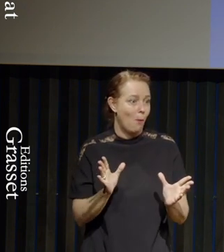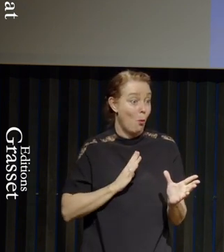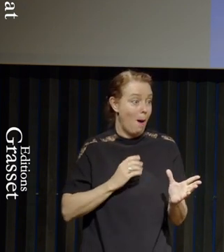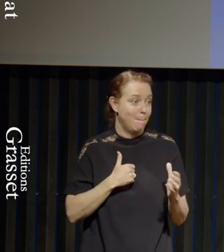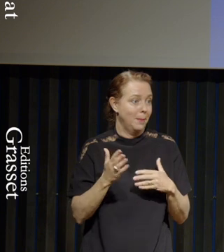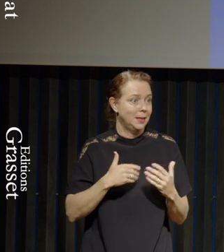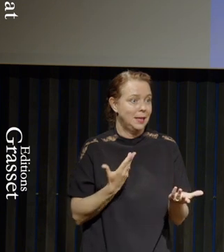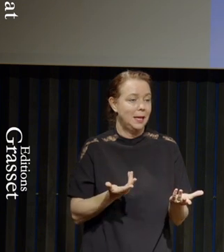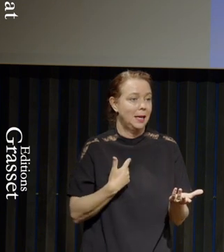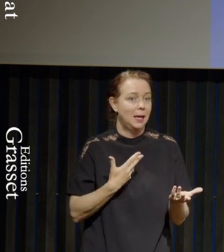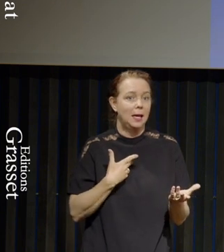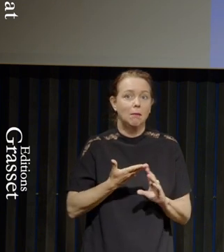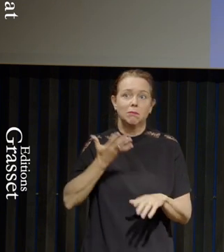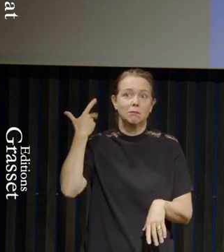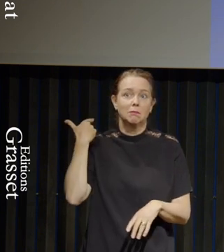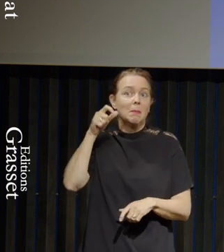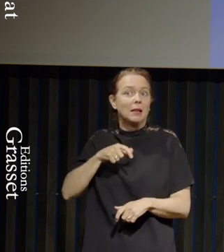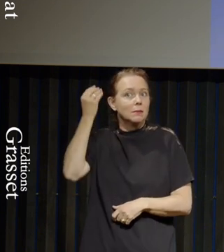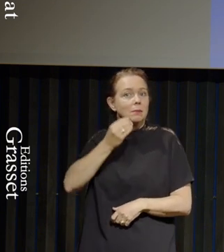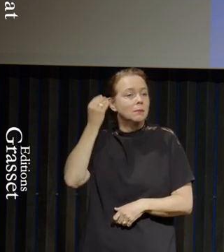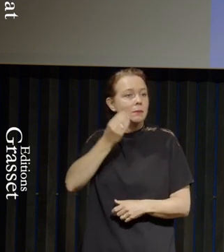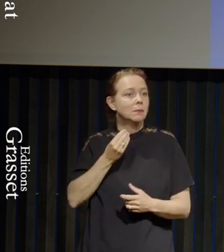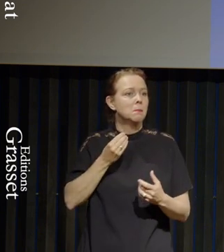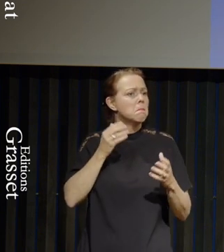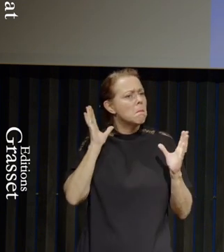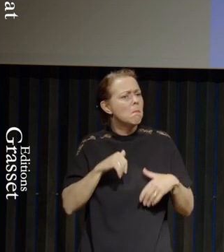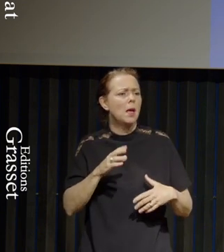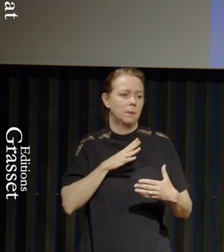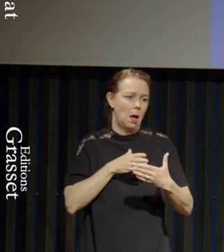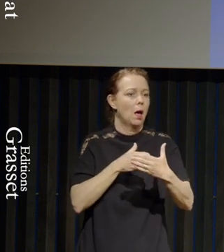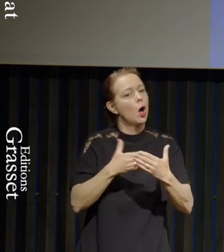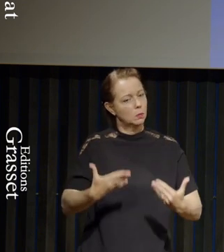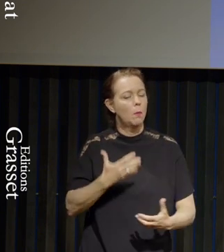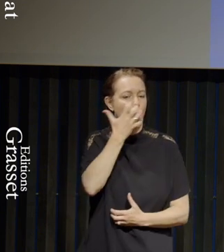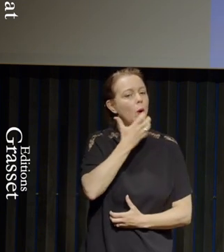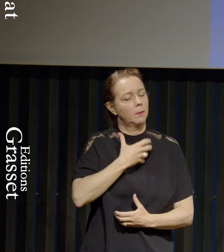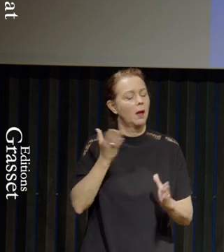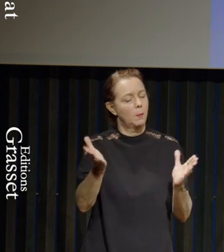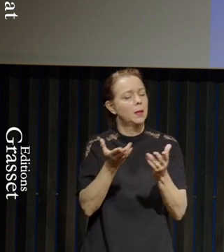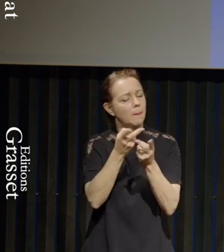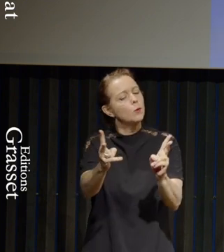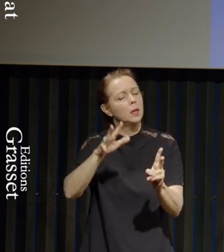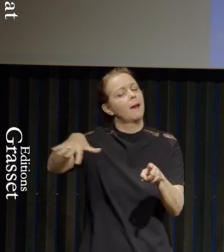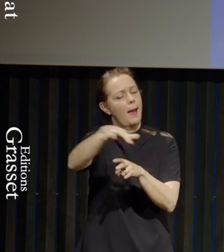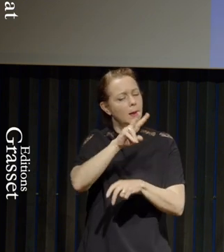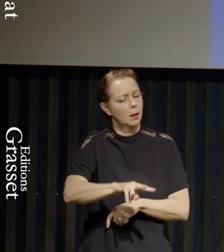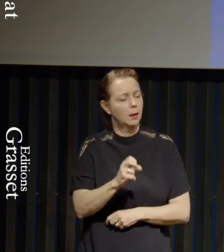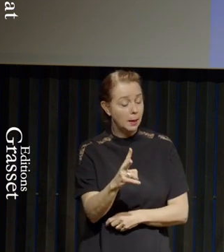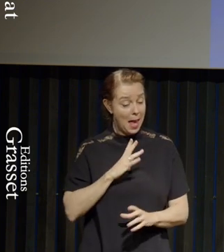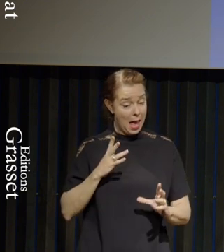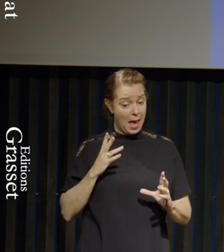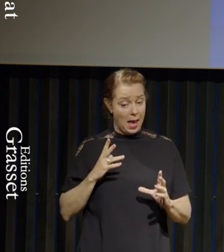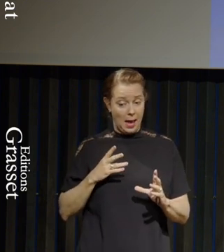jour dans l'exercice de psychiatre, même avec les difficultés actuelles terribles de l'hôpital public, il n'y a pas un jour dans l'exercice de